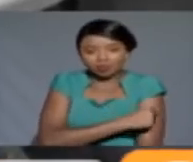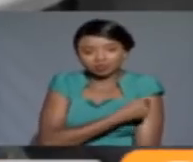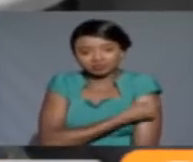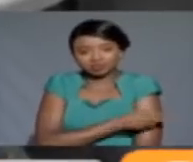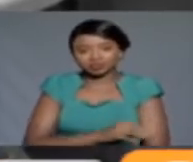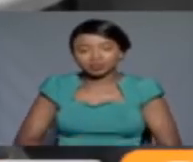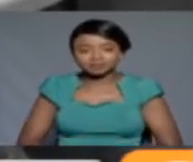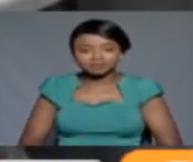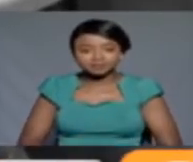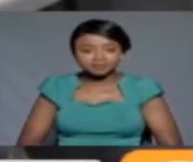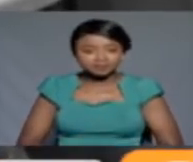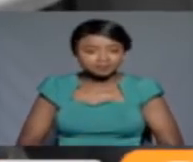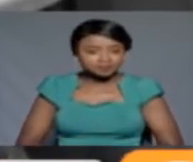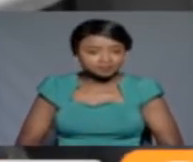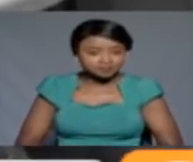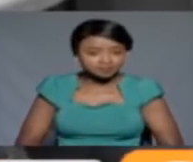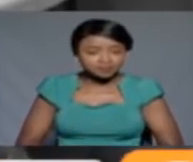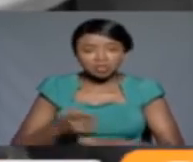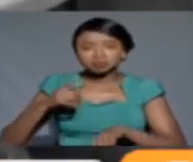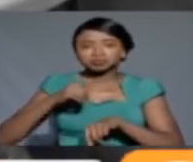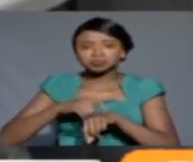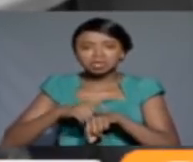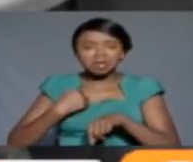vizuri. Lakini tulipoendelea